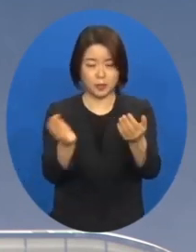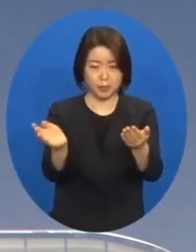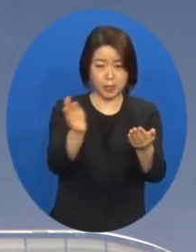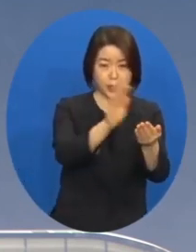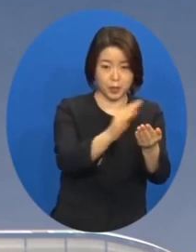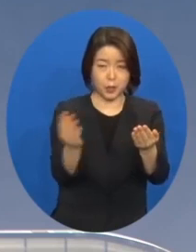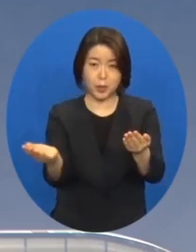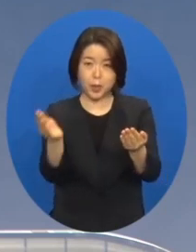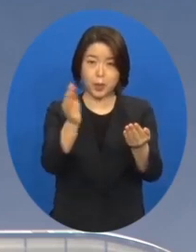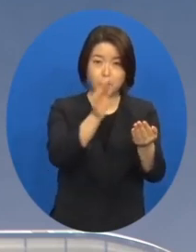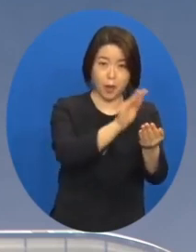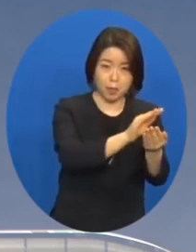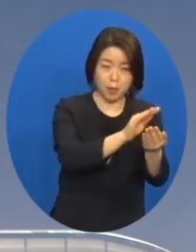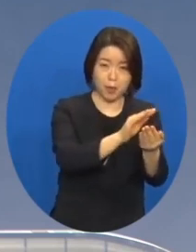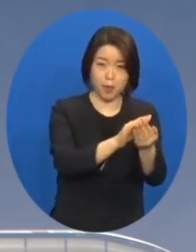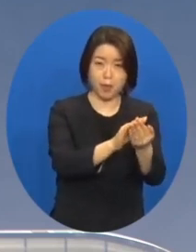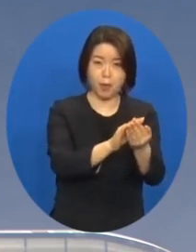이렇게 옆으로